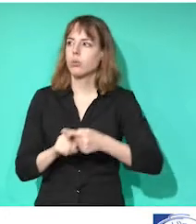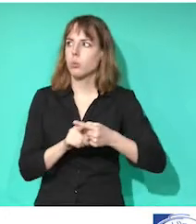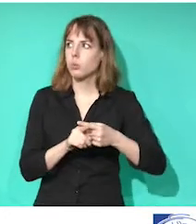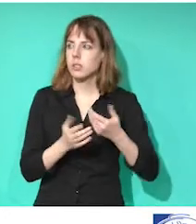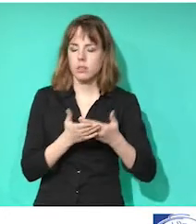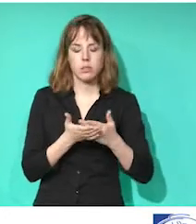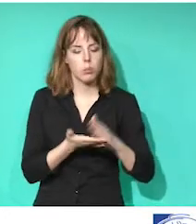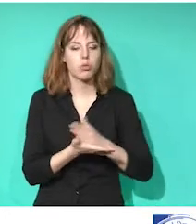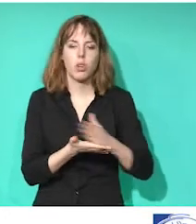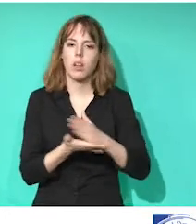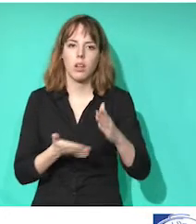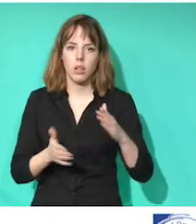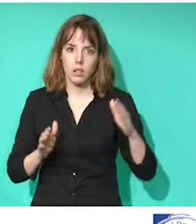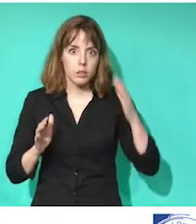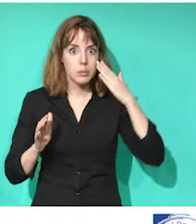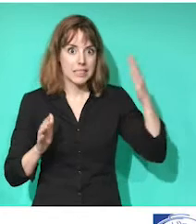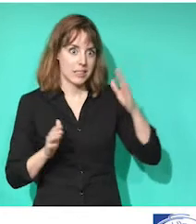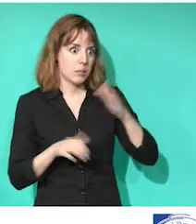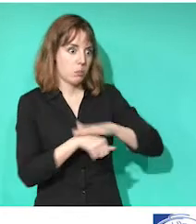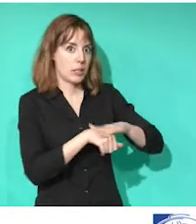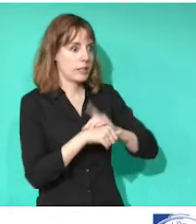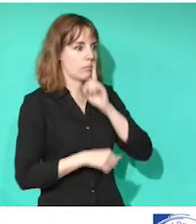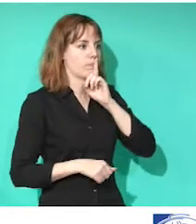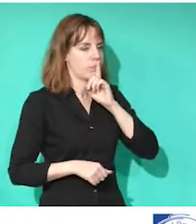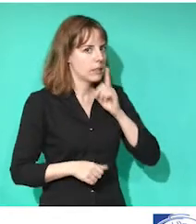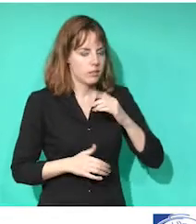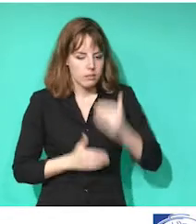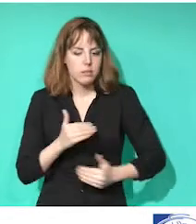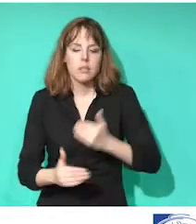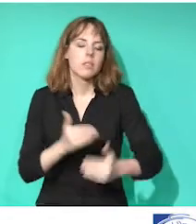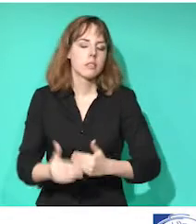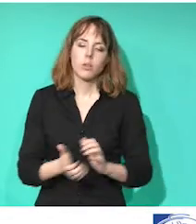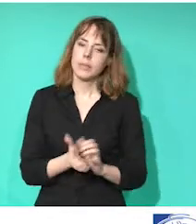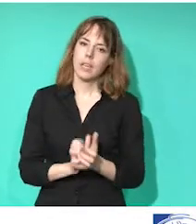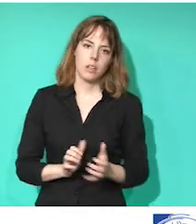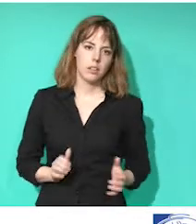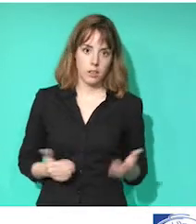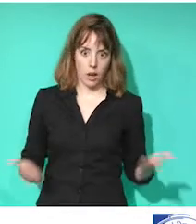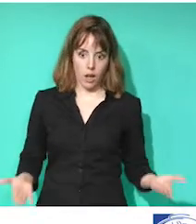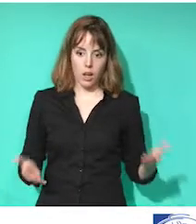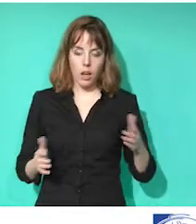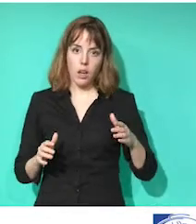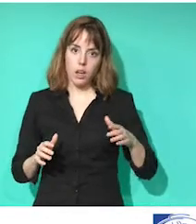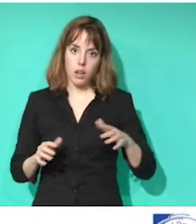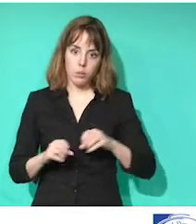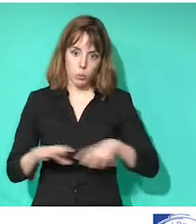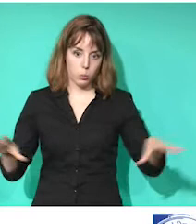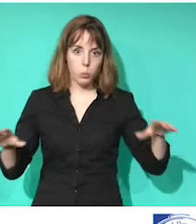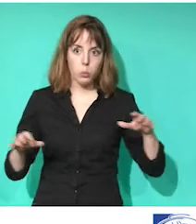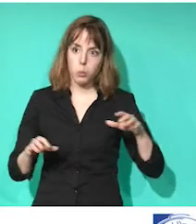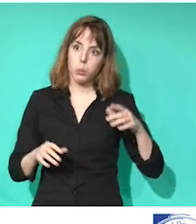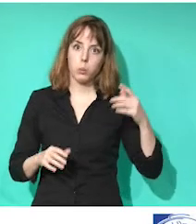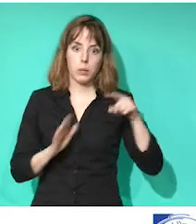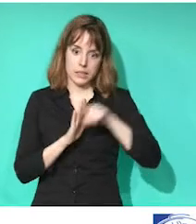cette volonté-là. Sans cette volonté politique, on n'arrivera pas à avancer. Et voilà, aujourd'hui, on a 48% de femmes qui seront présentes sur la future liste